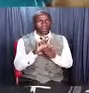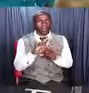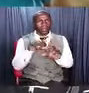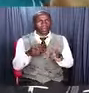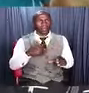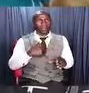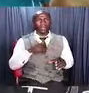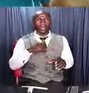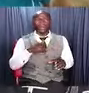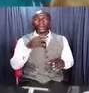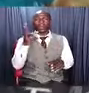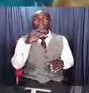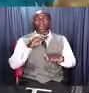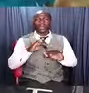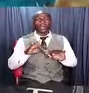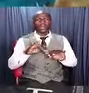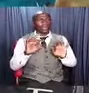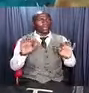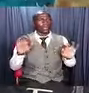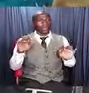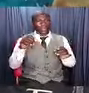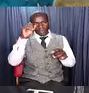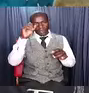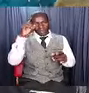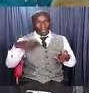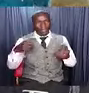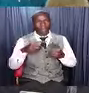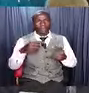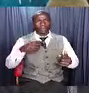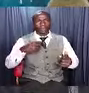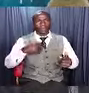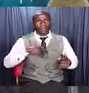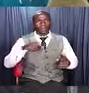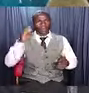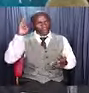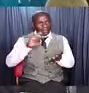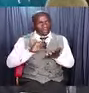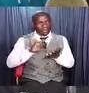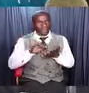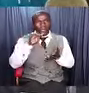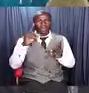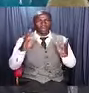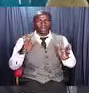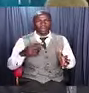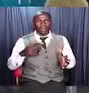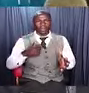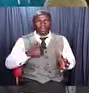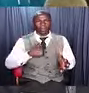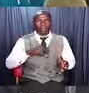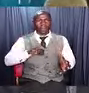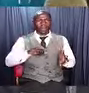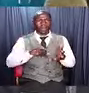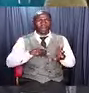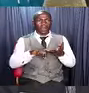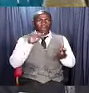bitterness. Nilikuwa haijatakasika. It had not been cleansed. Fahamu zikaja. And know how came. Nikajua mimi ndimi mwenye dhambi. And I knew that I'm the sinner. Mke wangu